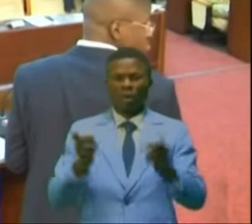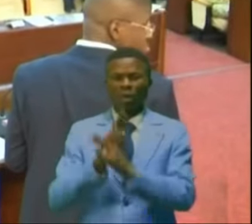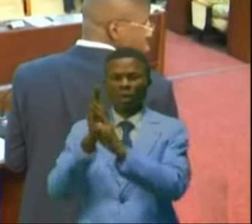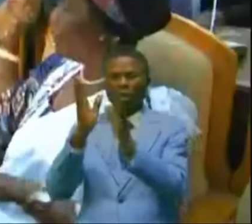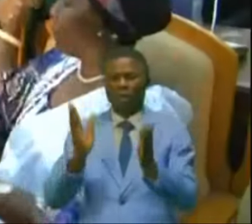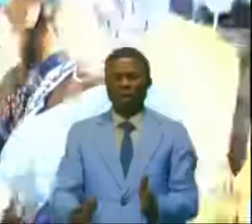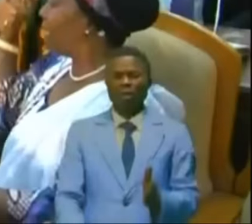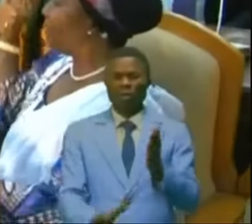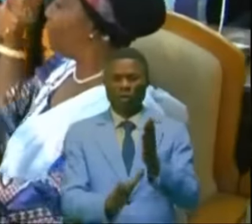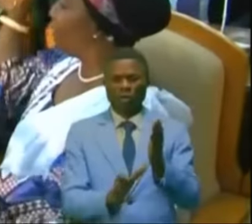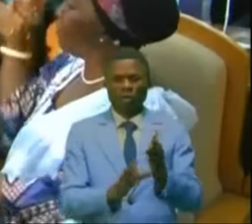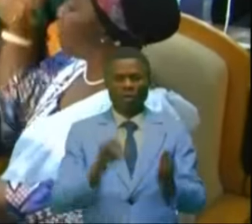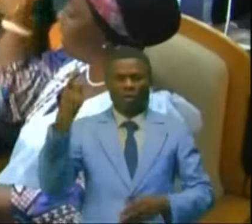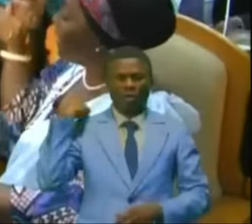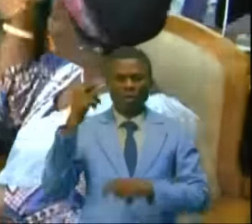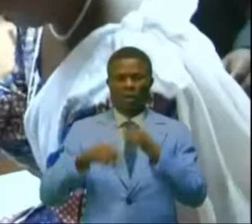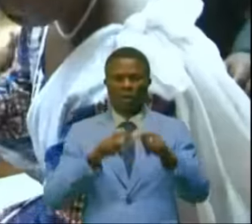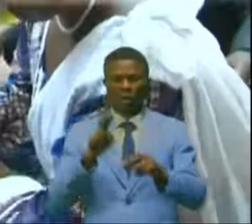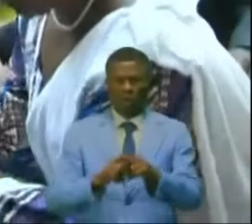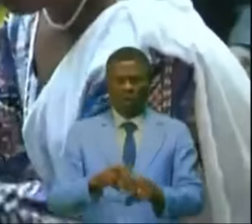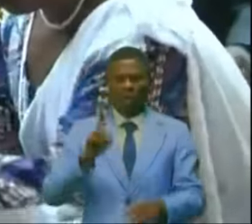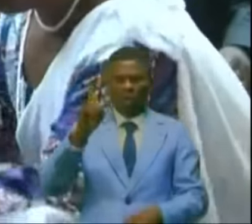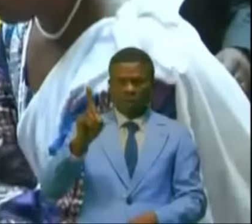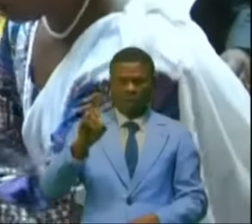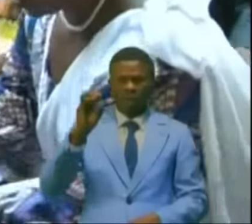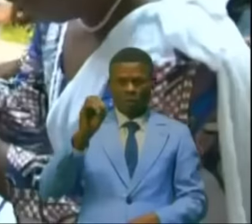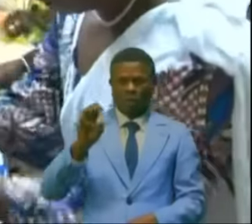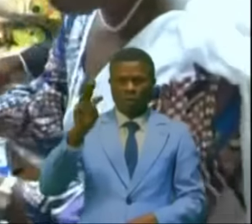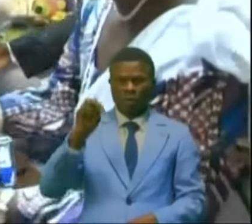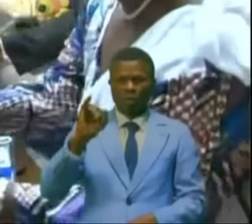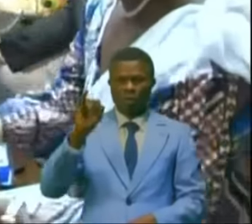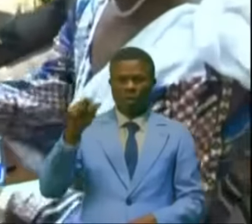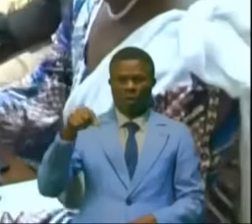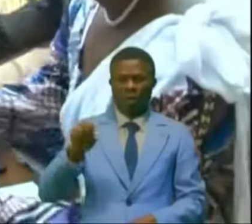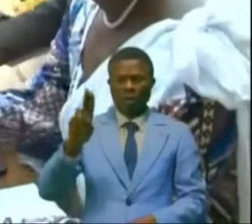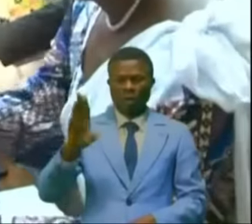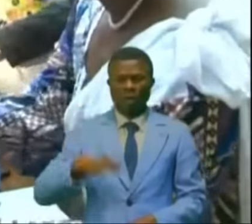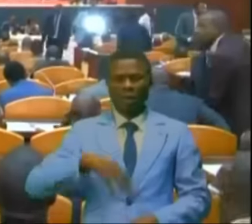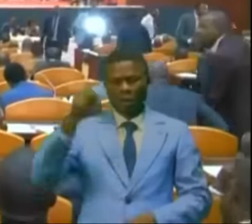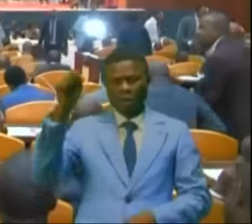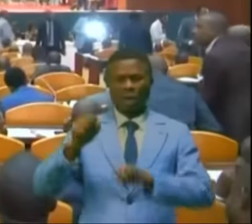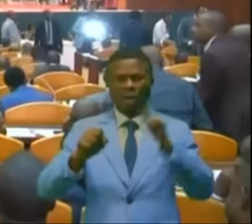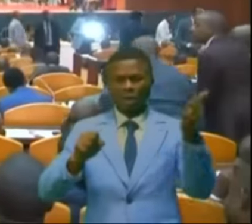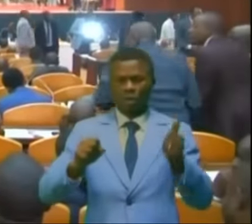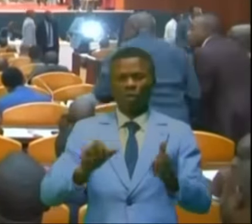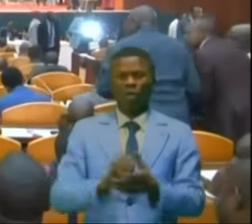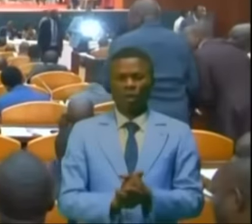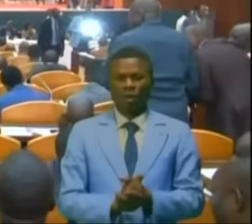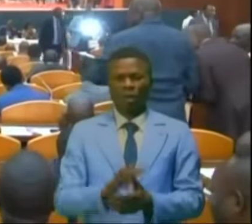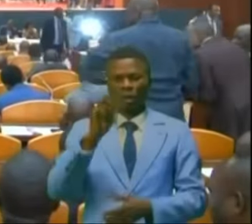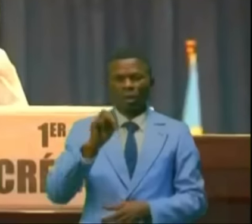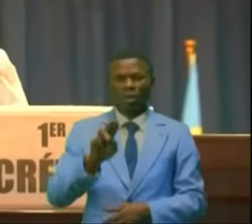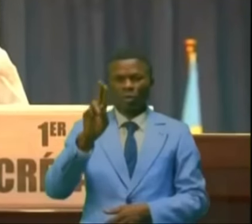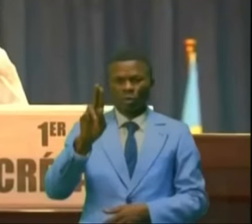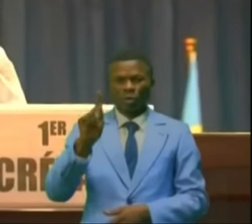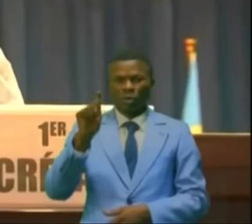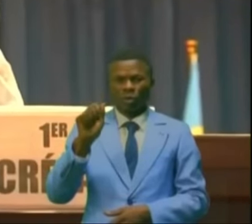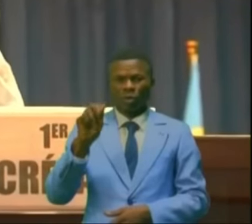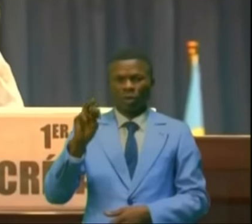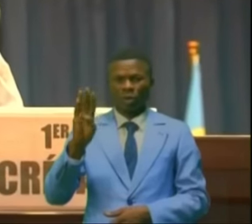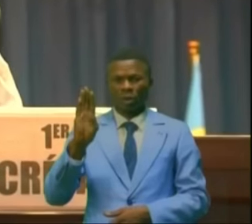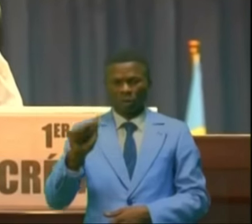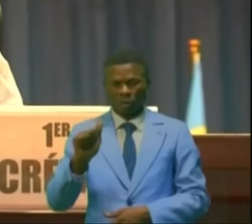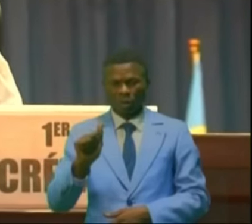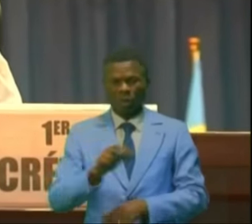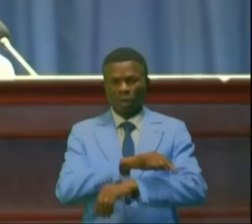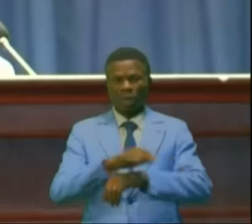adjoint. La députée nationale Dominique Moulongo l'a remportée face à Constant Moutamba. C'est la dernière plénière sous la conduite